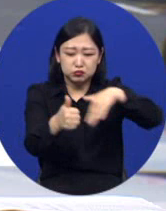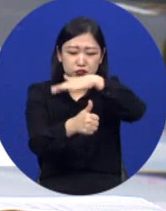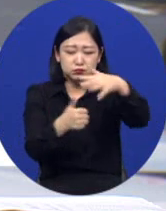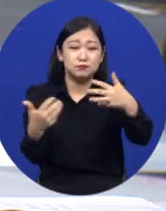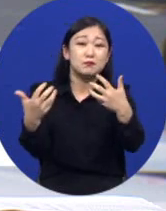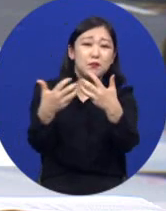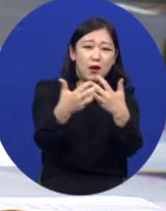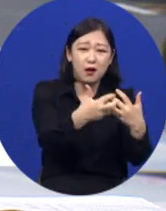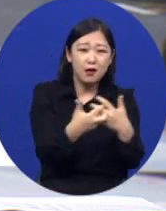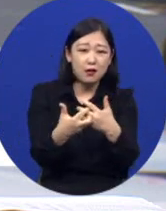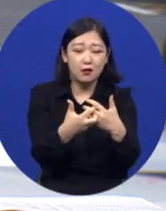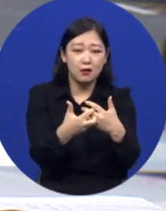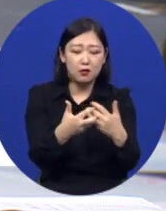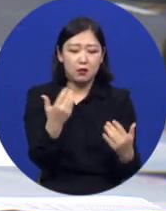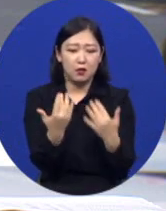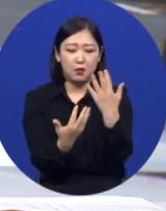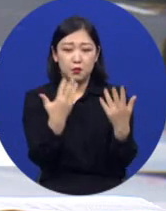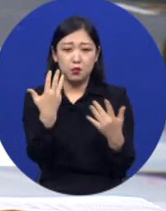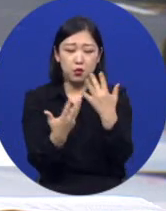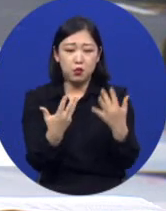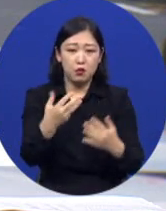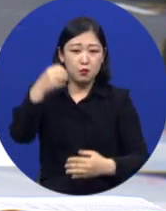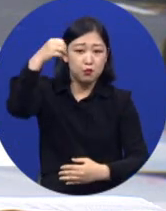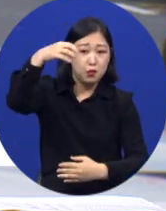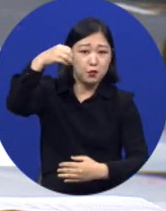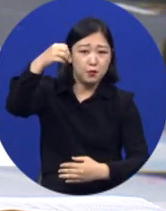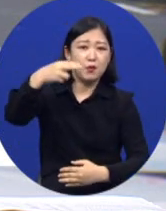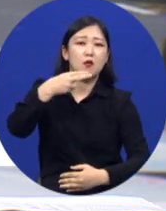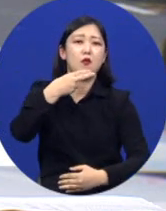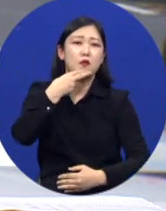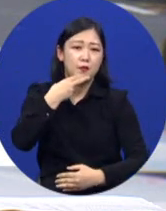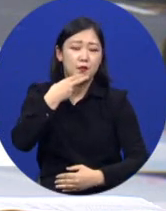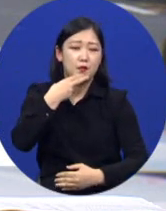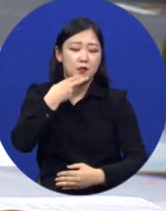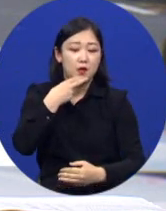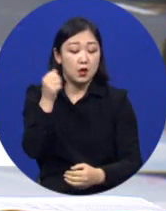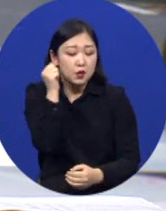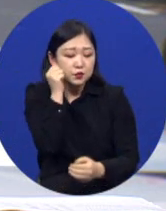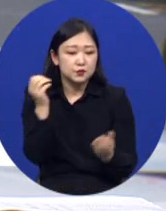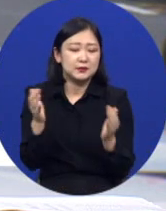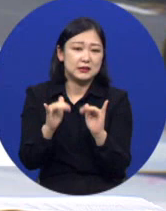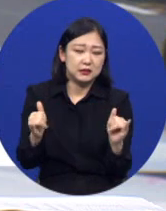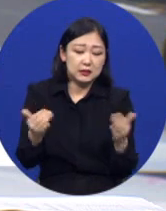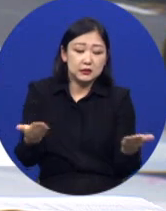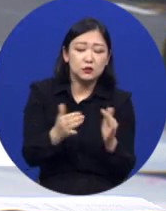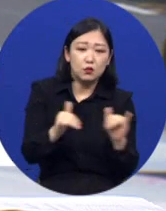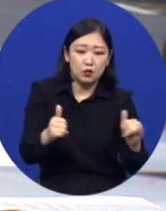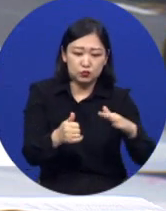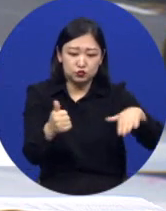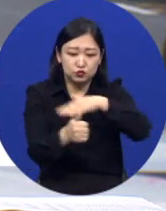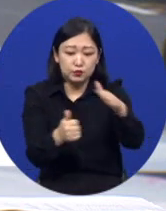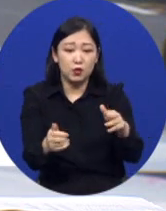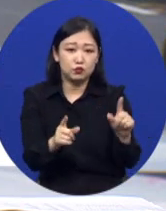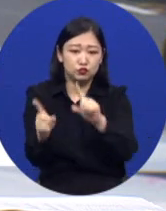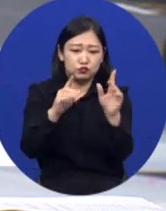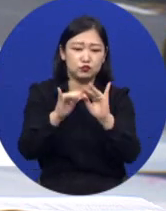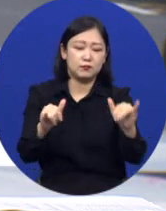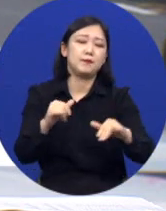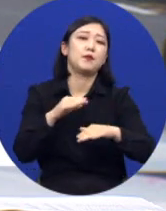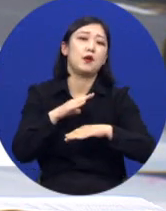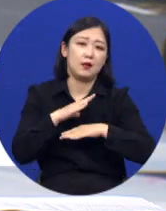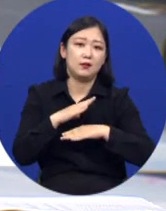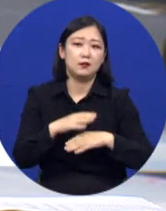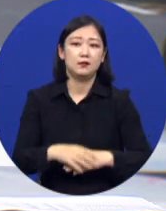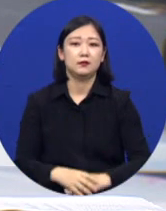덮었는데 도 이 화재 경보가 없었다며 투숙객의 과 직원 인근 주민들은 놀란 가슴을